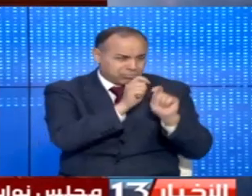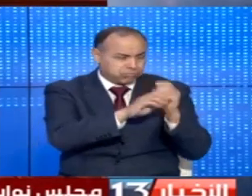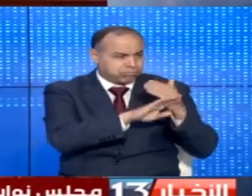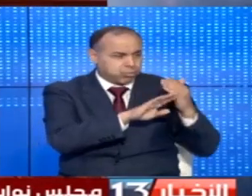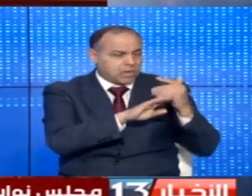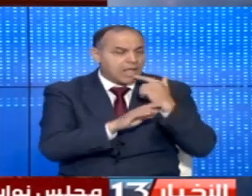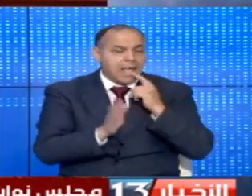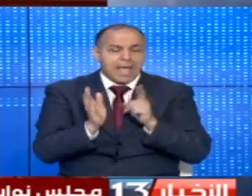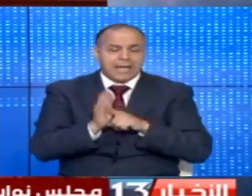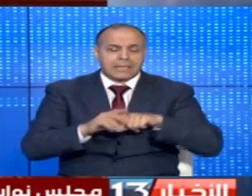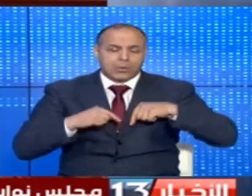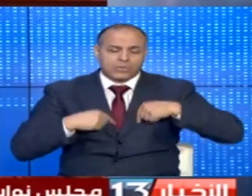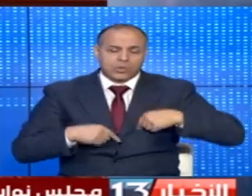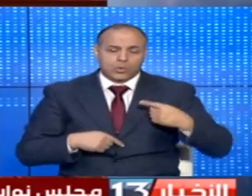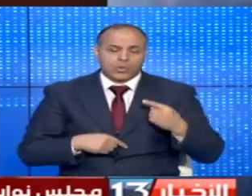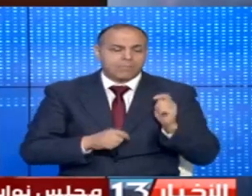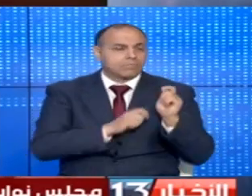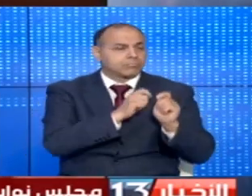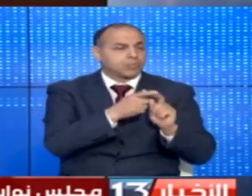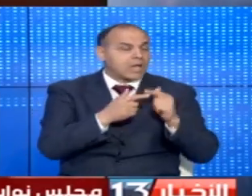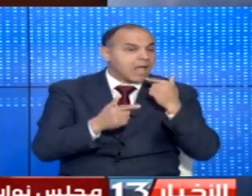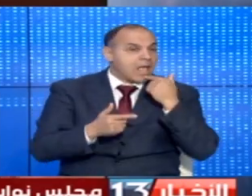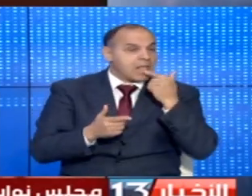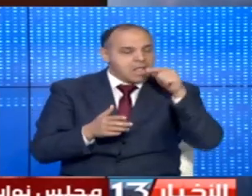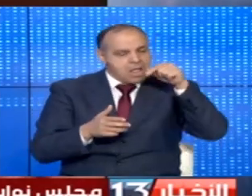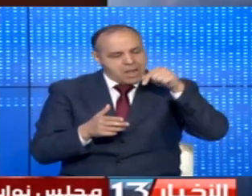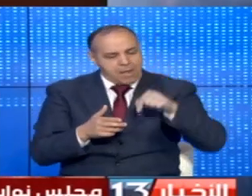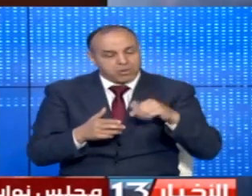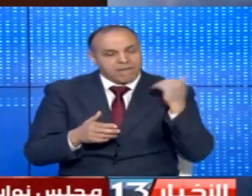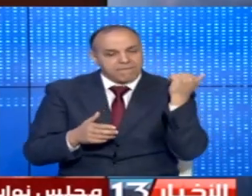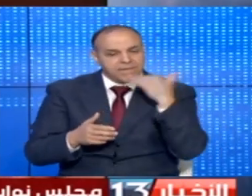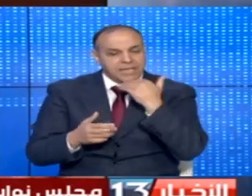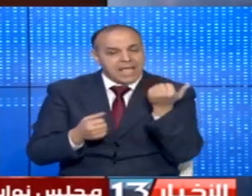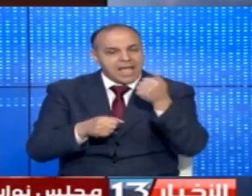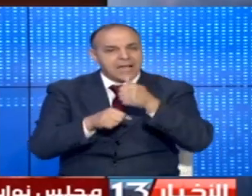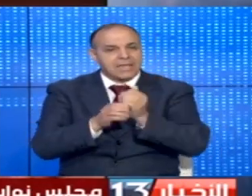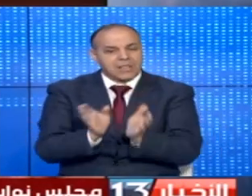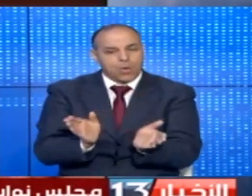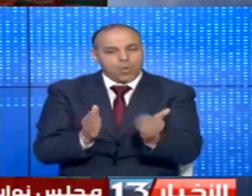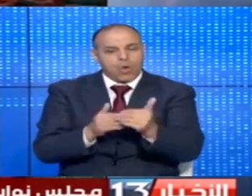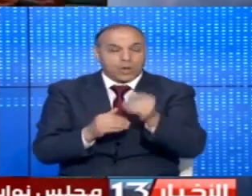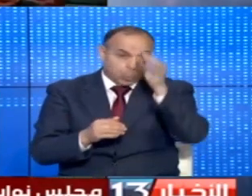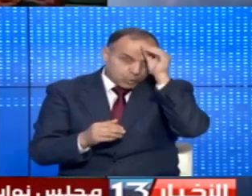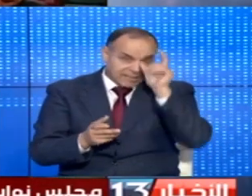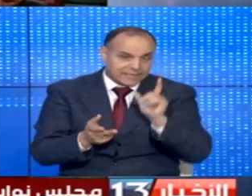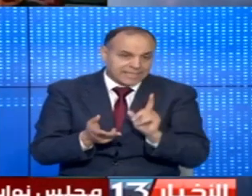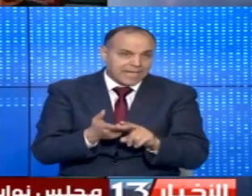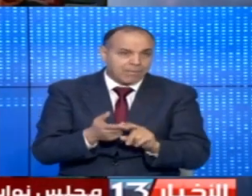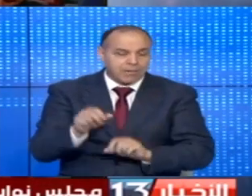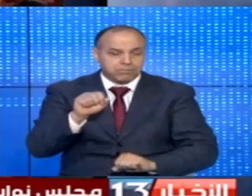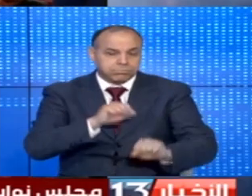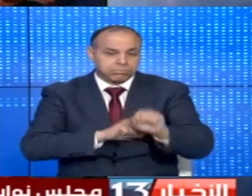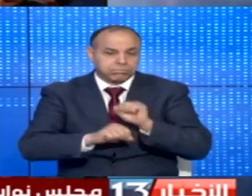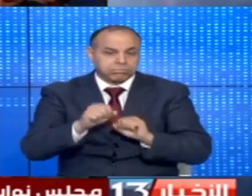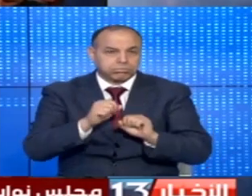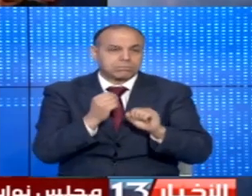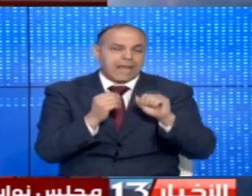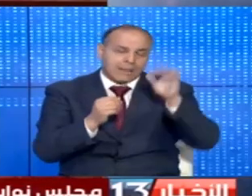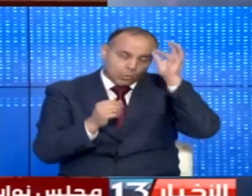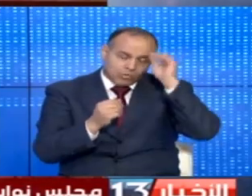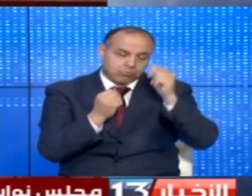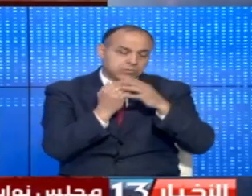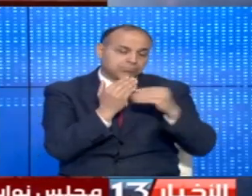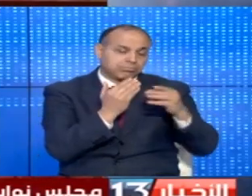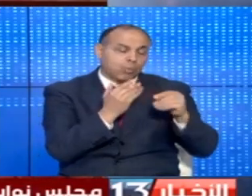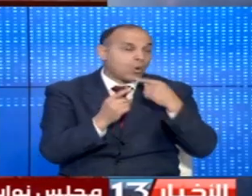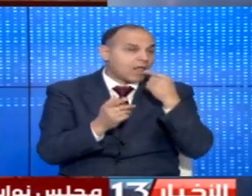اكد رئيس الحكومه المكلف انهم بضروره الاسراع باحداث الوكاله الوطنيه للتصرف في السيد العموميه من